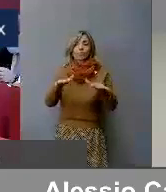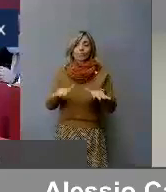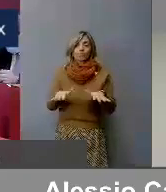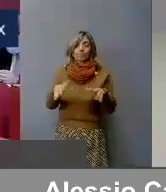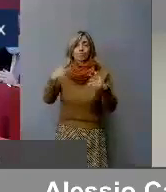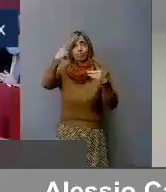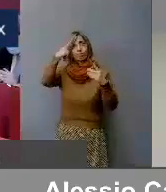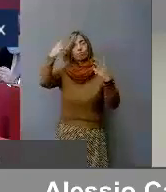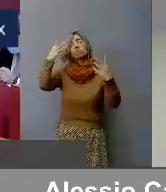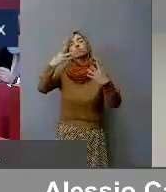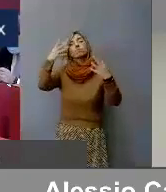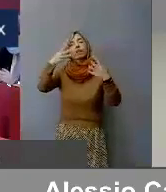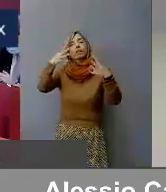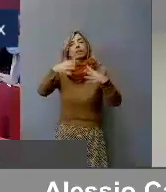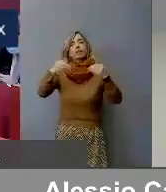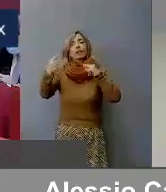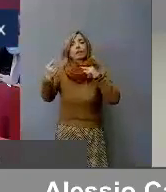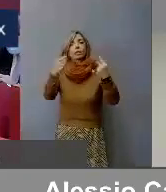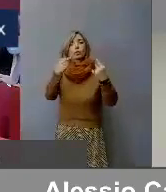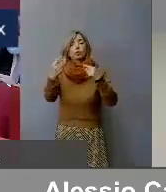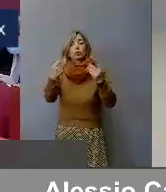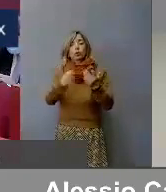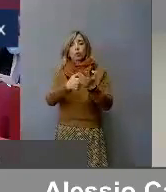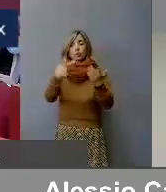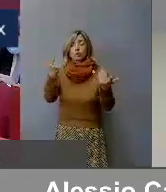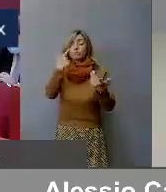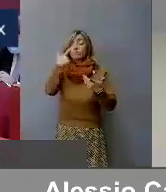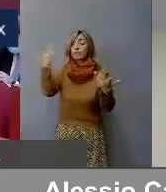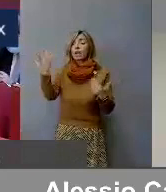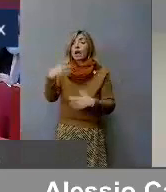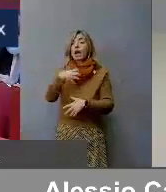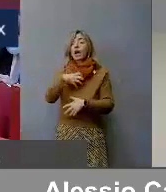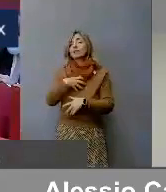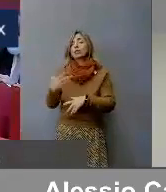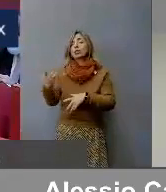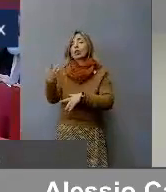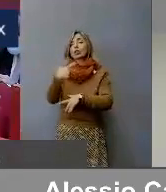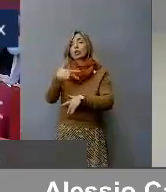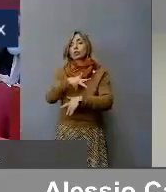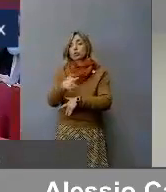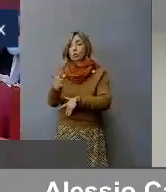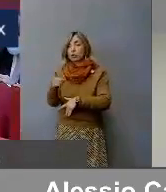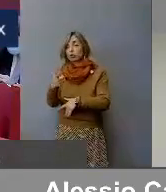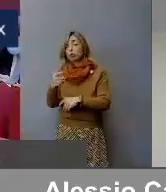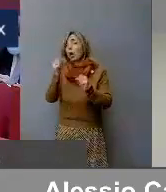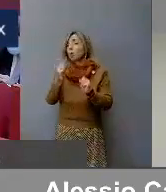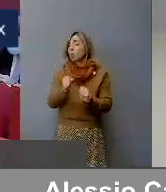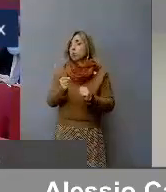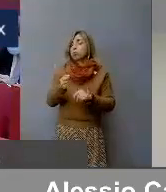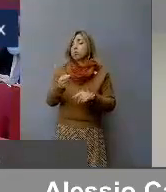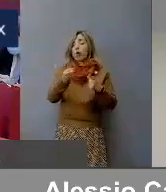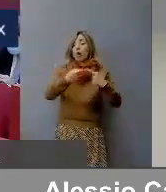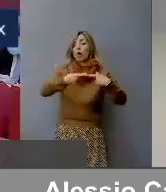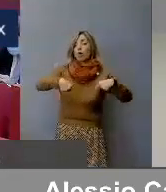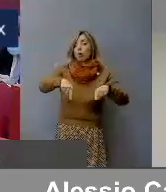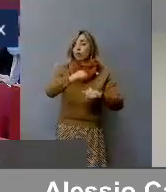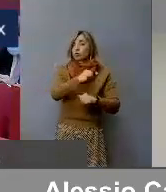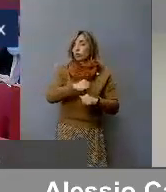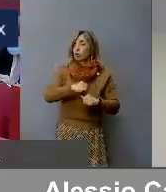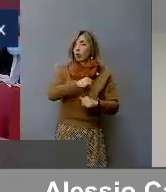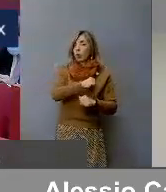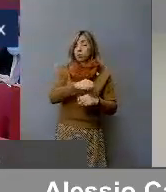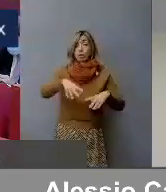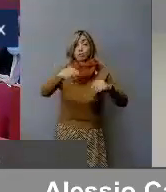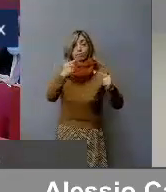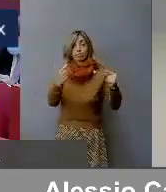che se anche non c'era assessore servizi sociali può essere avviata dal consiglio comunale se lo riteniamo dove